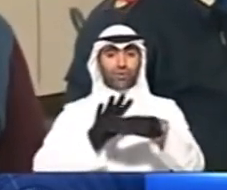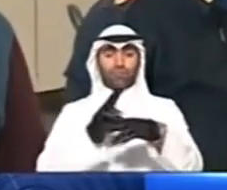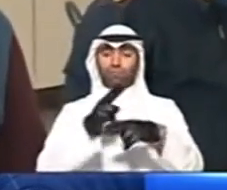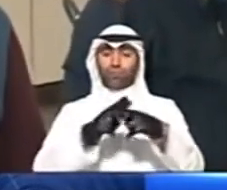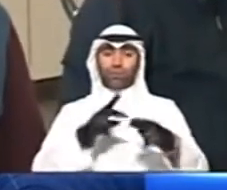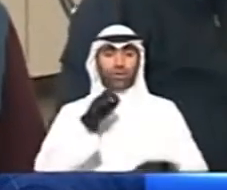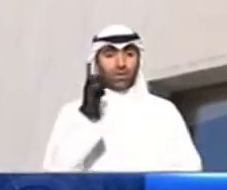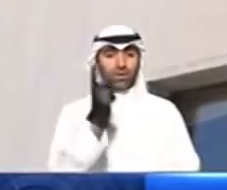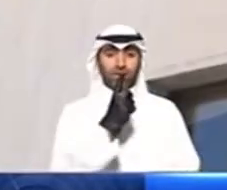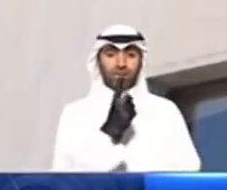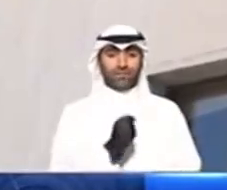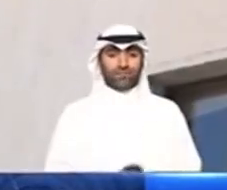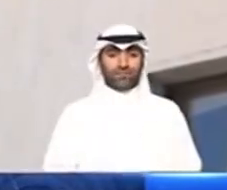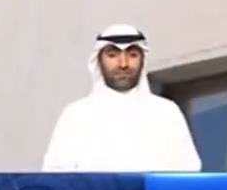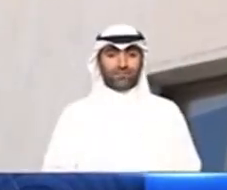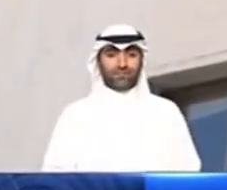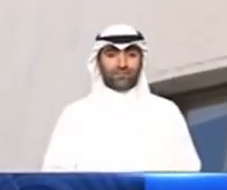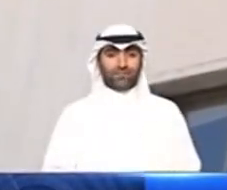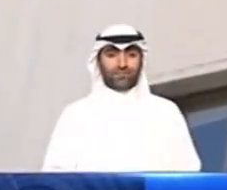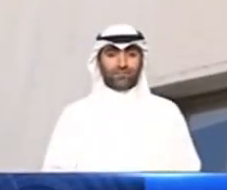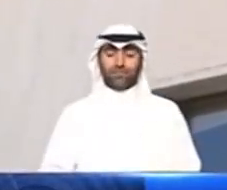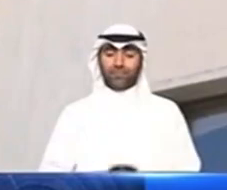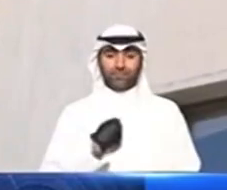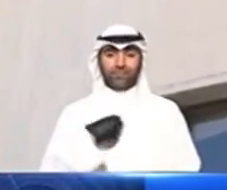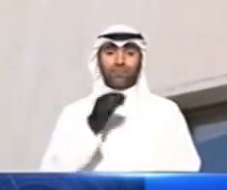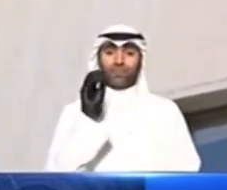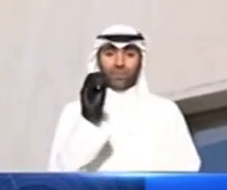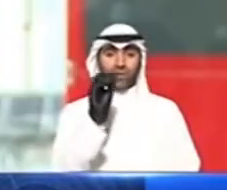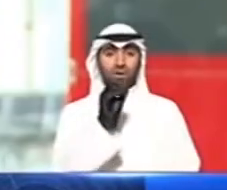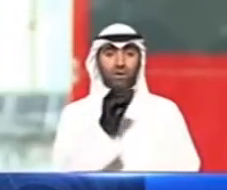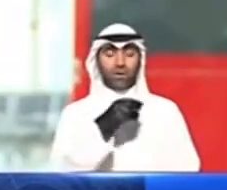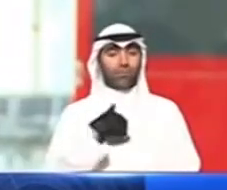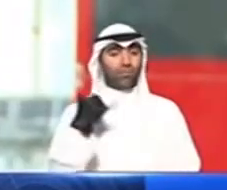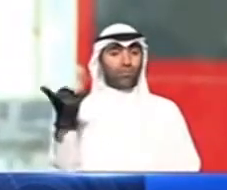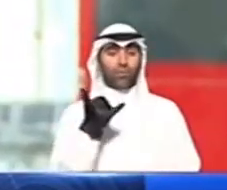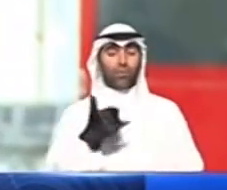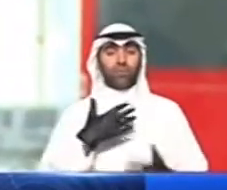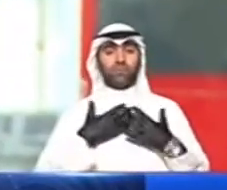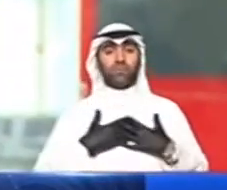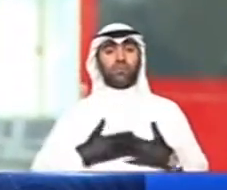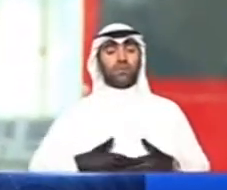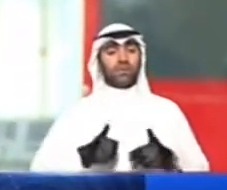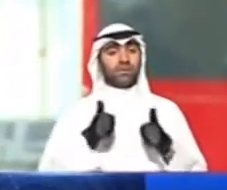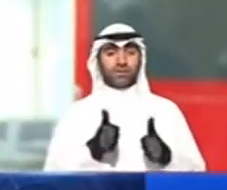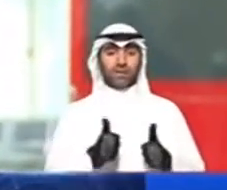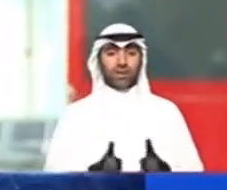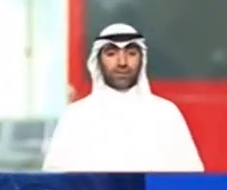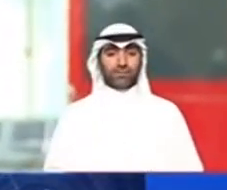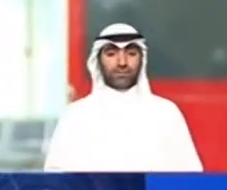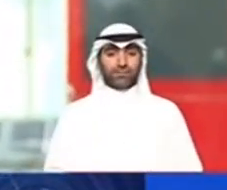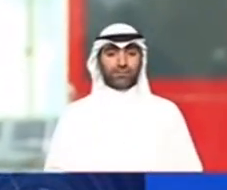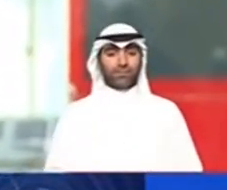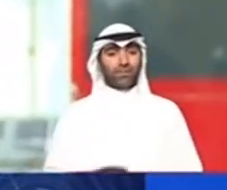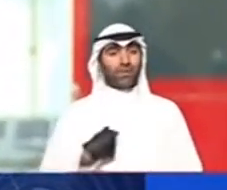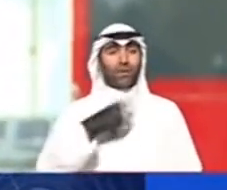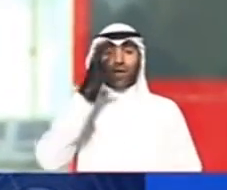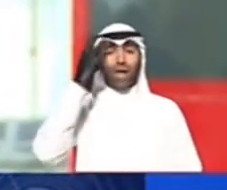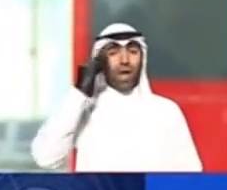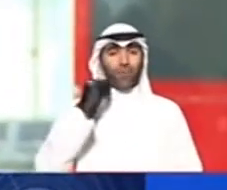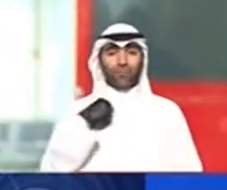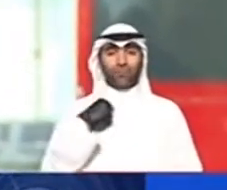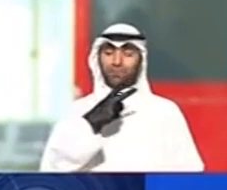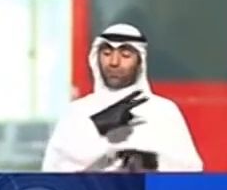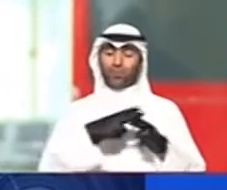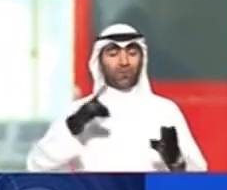مواطنين، هذا راح يكون كله مرهون في الوضع الصحي. ناطرين بس نرد الكويت ونرد نشوف الوطن